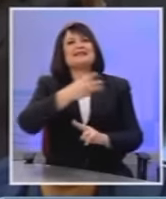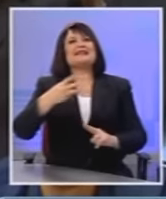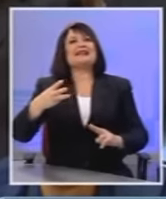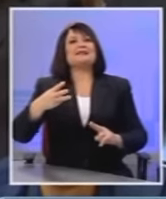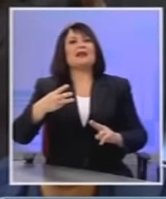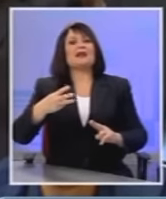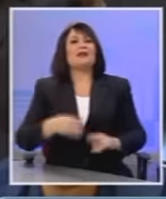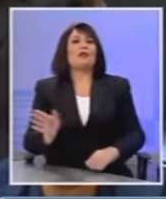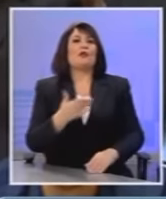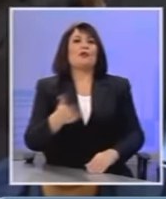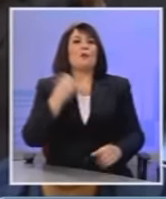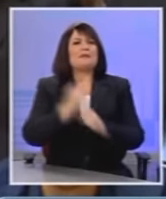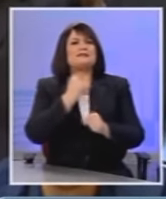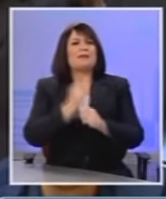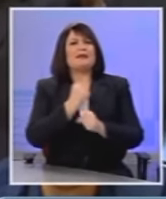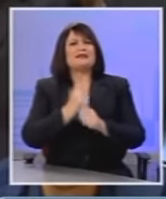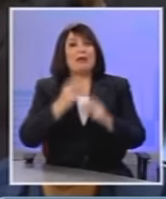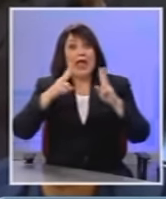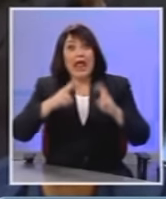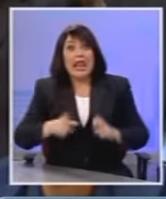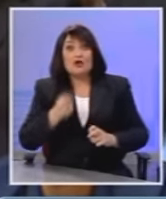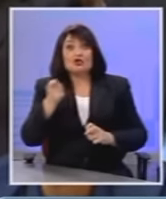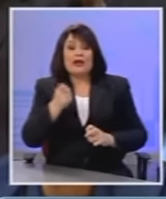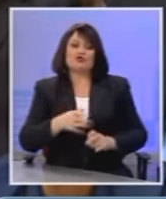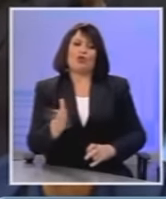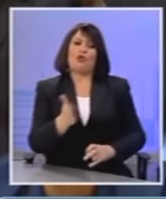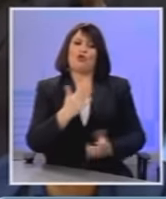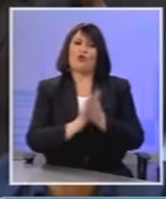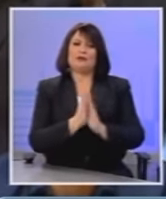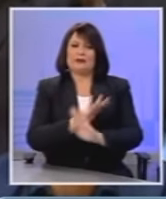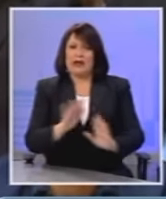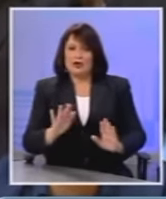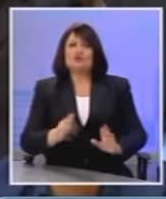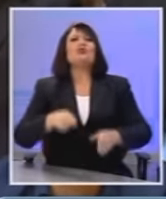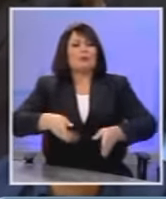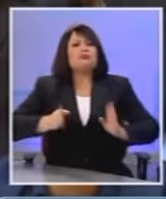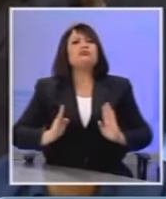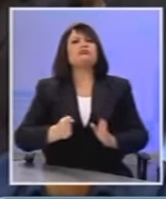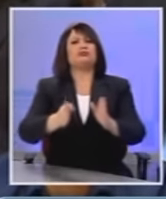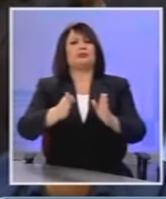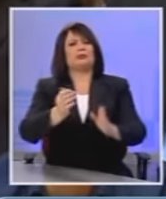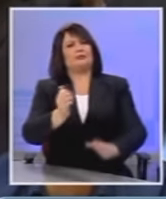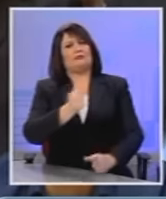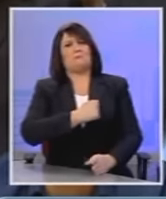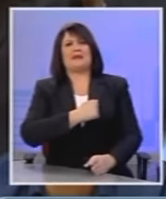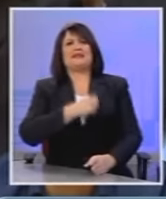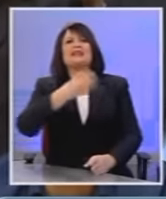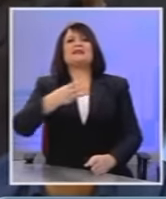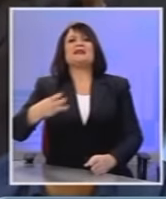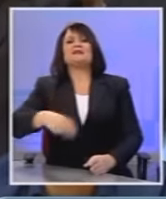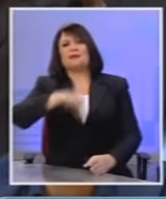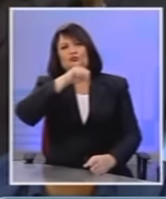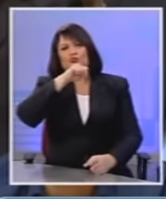που επέμειναν ότι πρέπει να γίνει ένας έλεγχος του χρέους, και βαδίζετε μπροστά πιστή στο